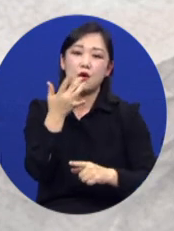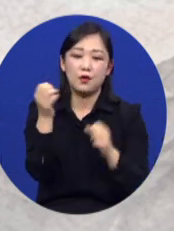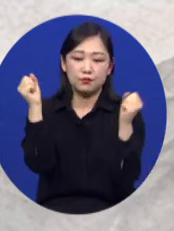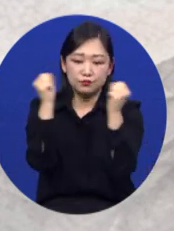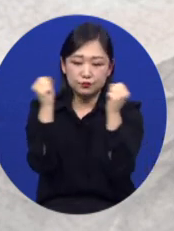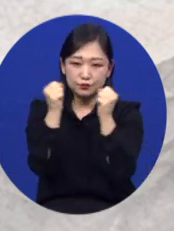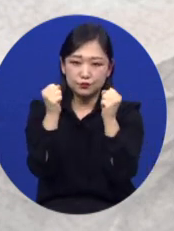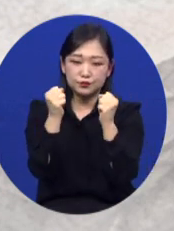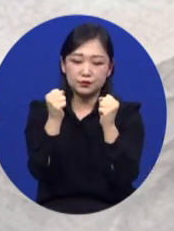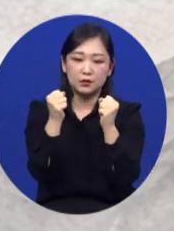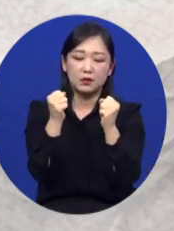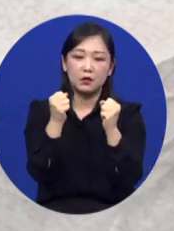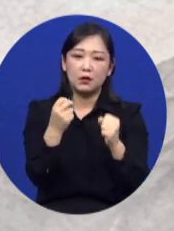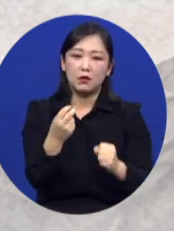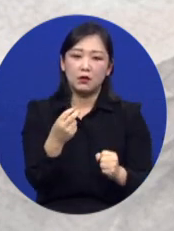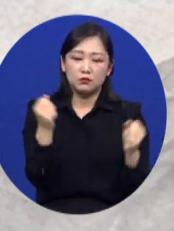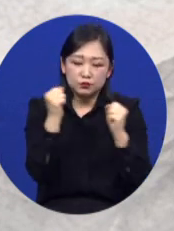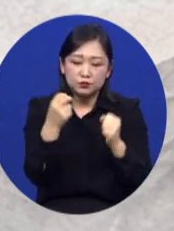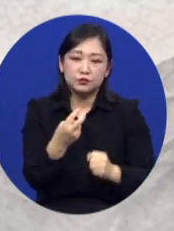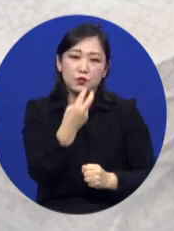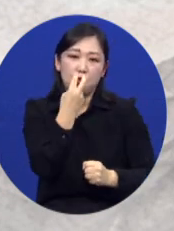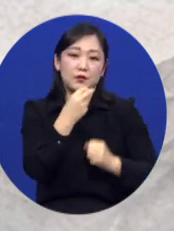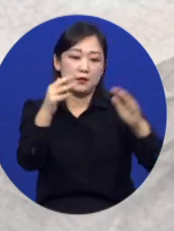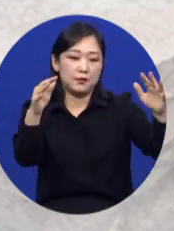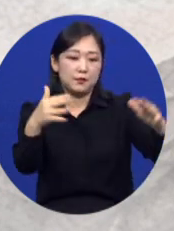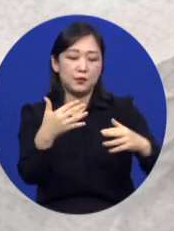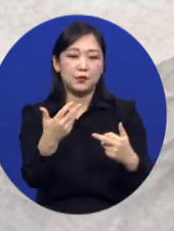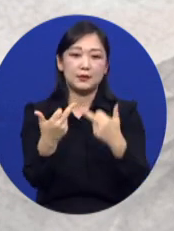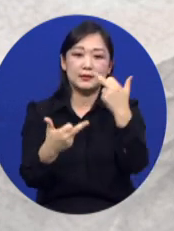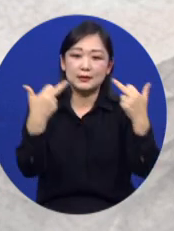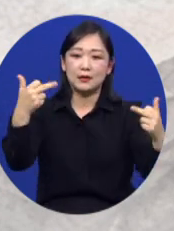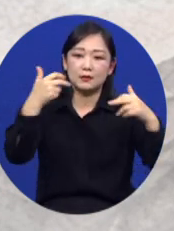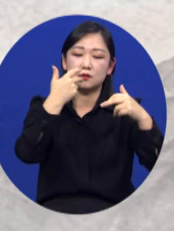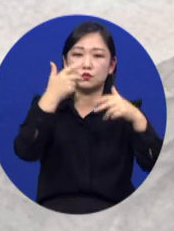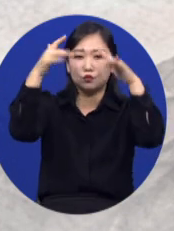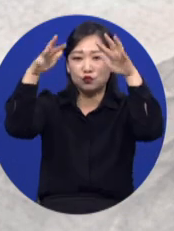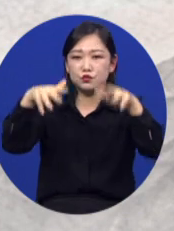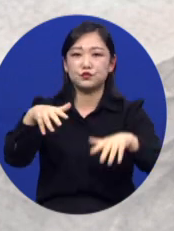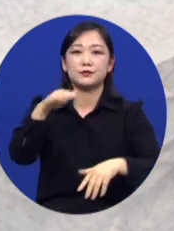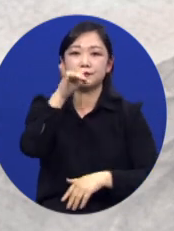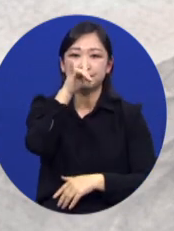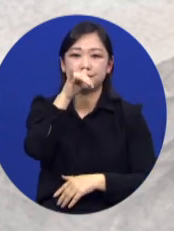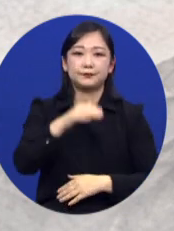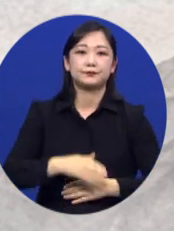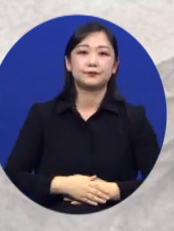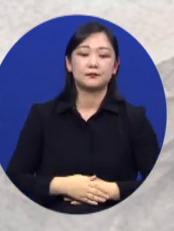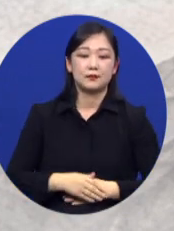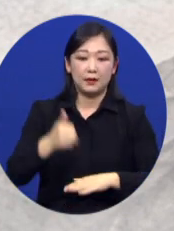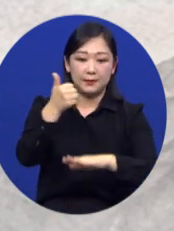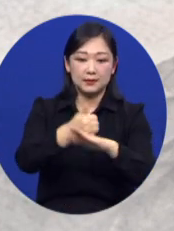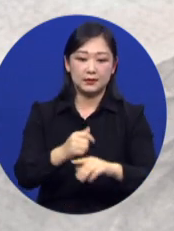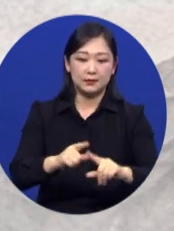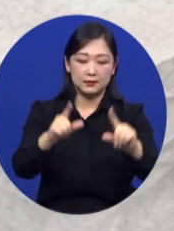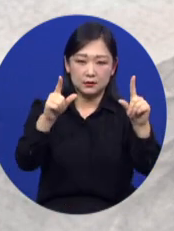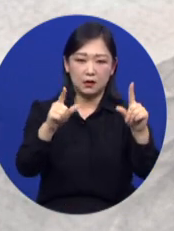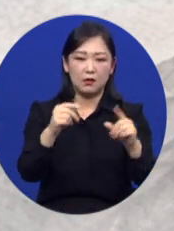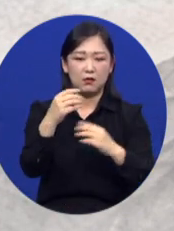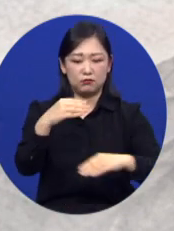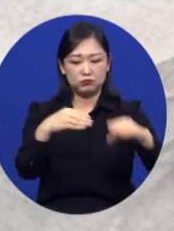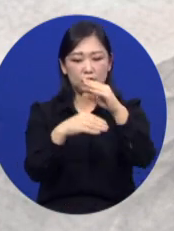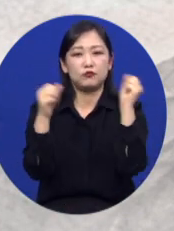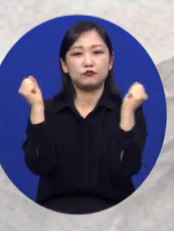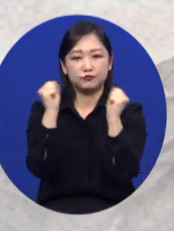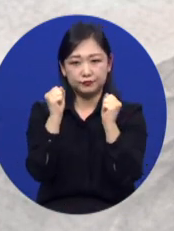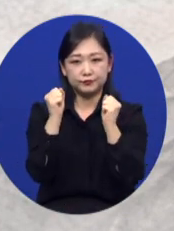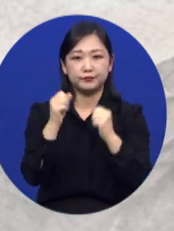저기압의 따라 참 공기가 유입되면서 제조도 상주의 논의 날릴 가능성이 있겠습니다 연휴 마지막 날에는 날이 부쩍 더 추워